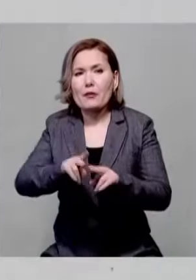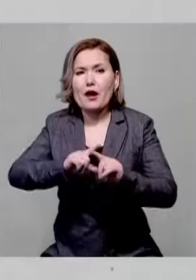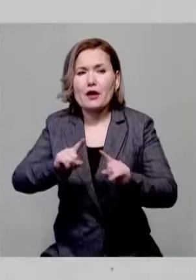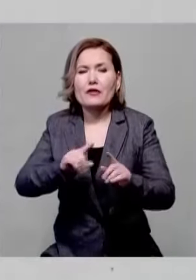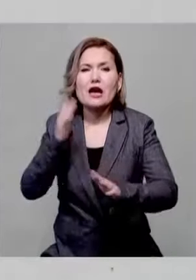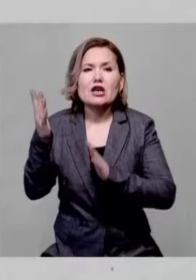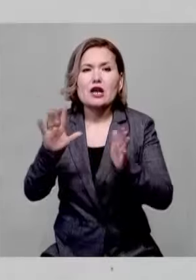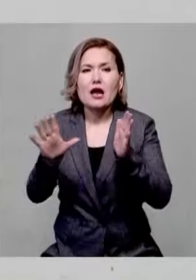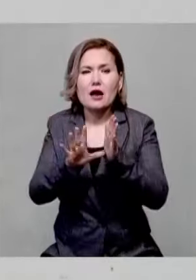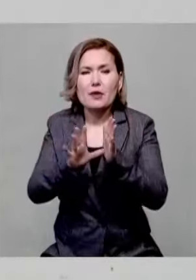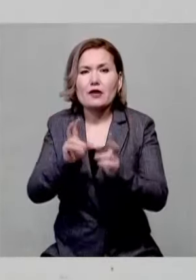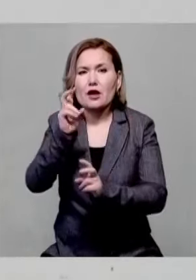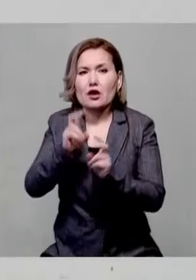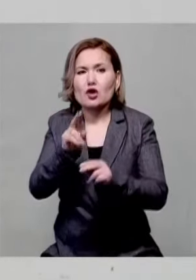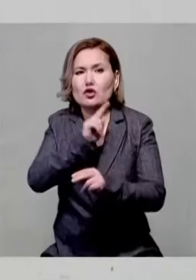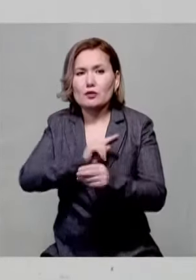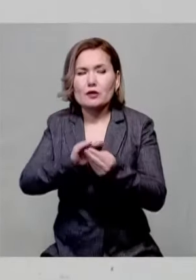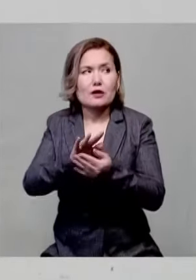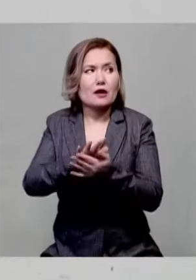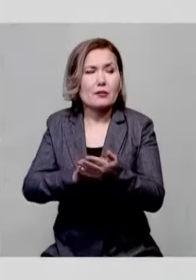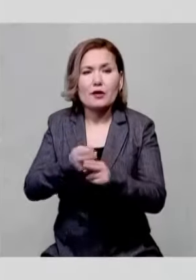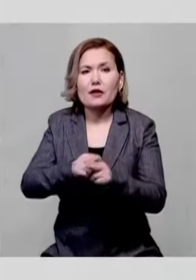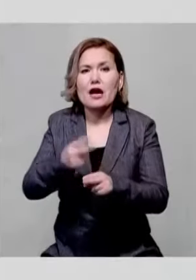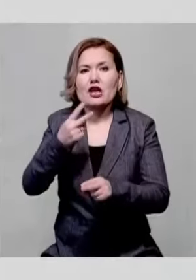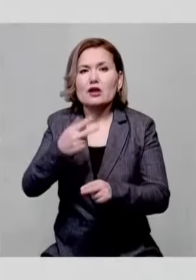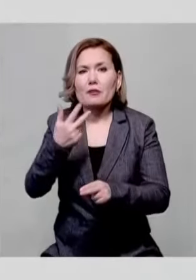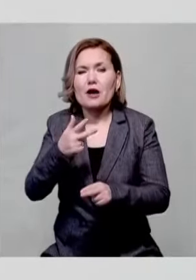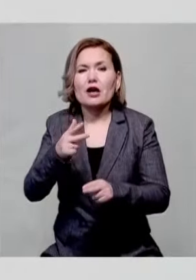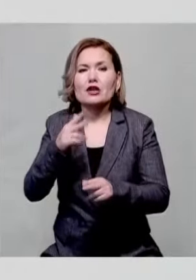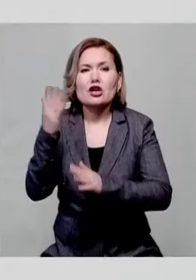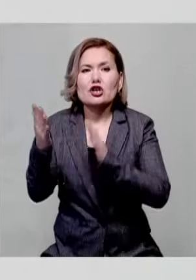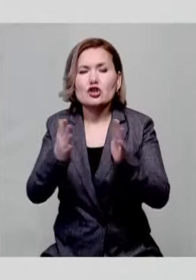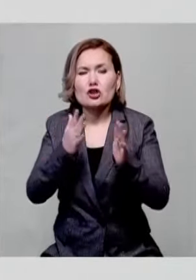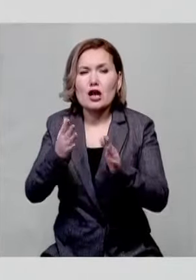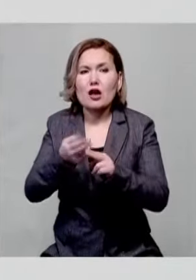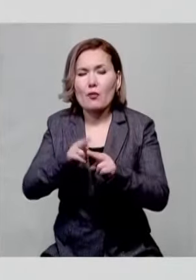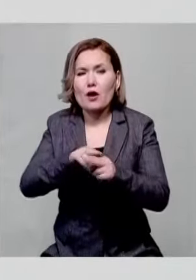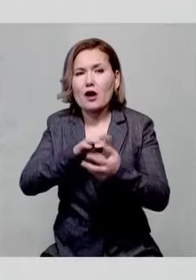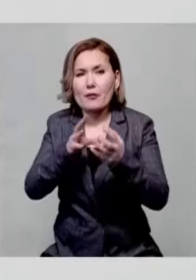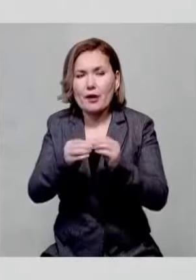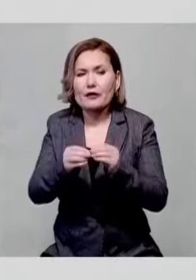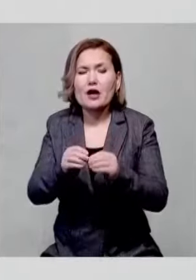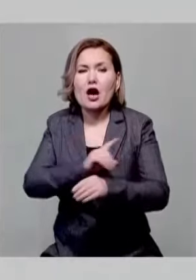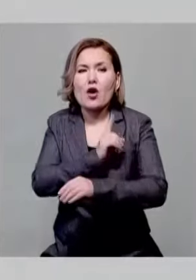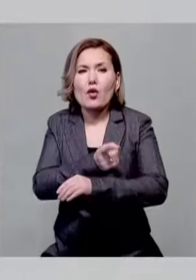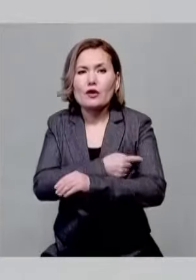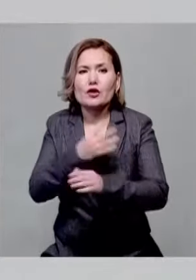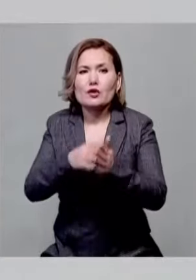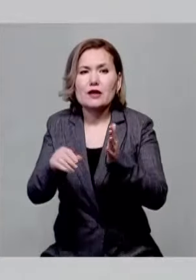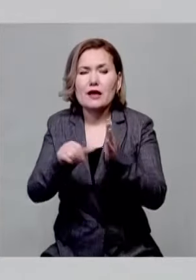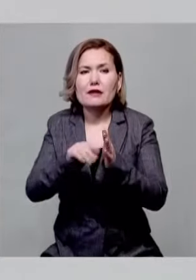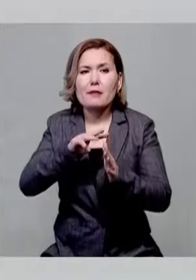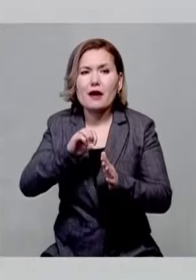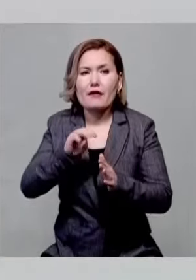жоқ жел электр станциясы жұмыс істеп тұр. 23 жел турбиналарынан тұратын нысанның жалпы қуаты 96 мегаватт.